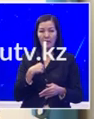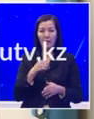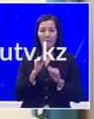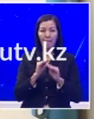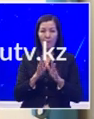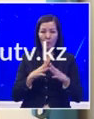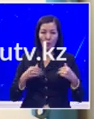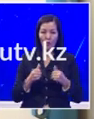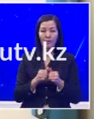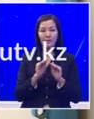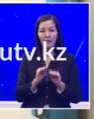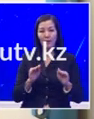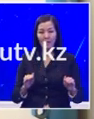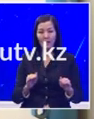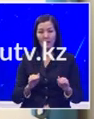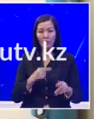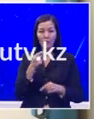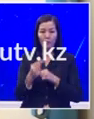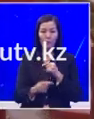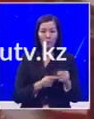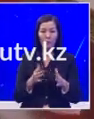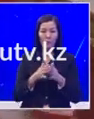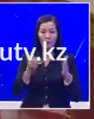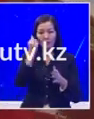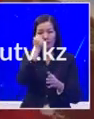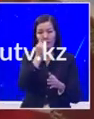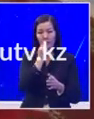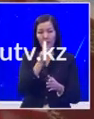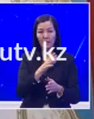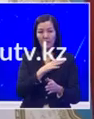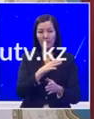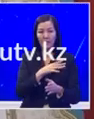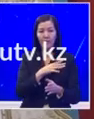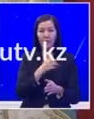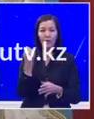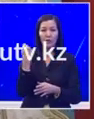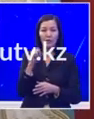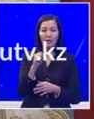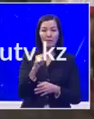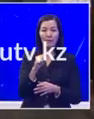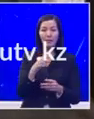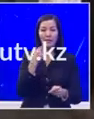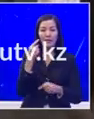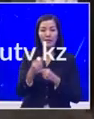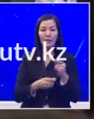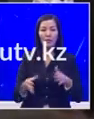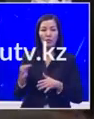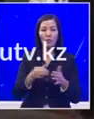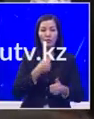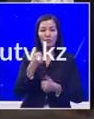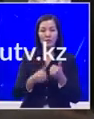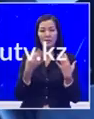балаша қасы жағынан рахметімізді айтып, ризашылығымызды білдіреміз. Белдесуде жеңімпаз атанғандар келесі облыстық жарыстарға